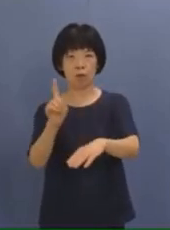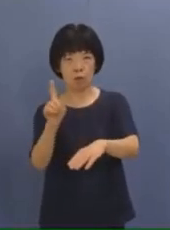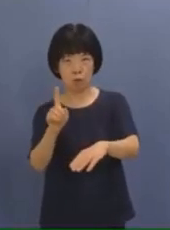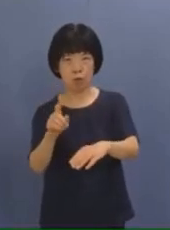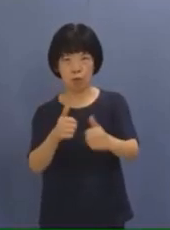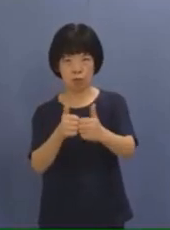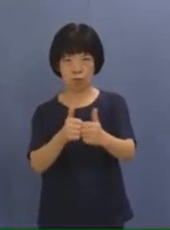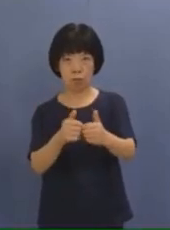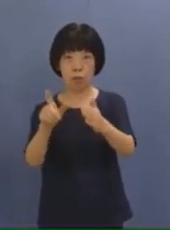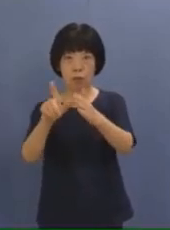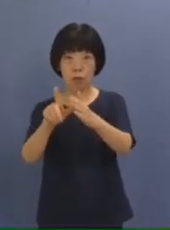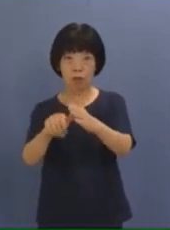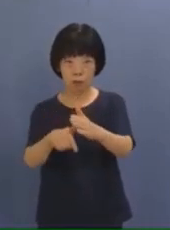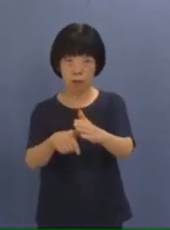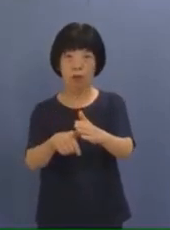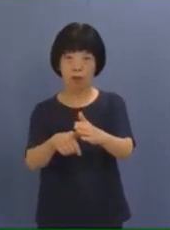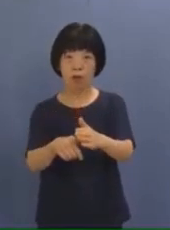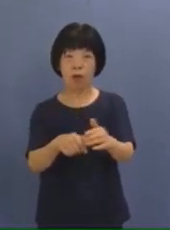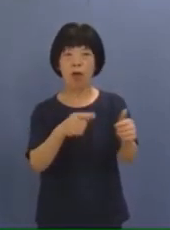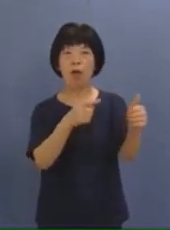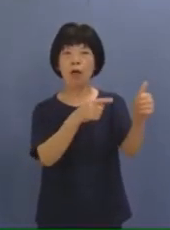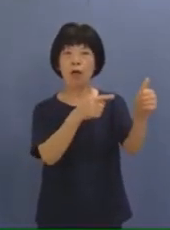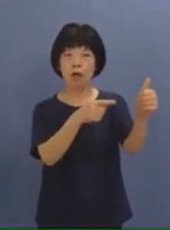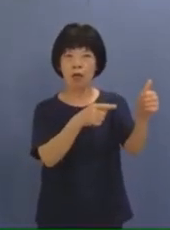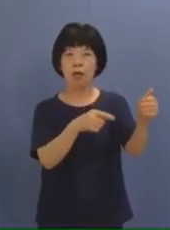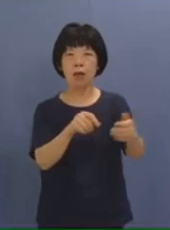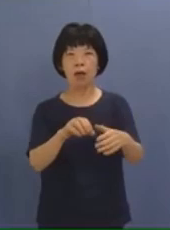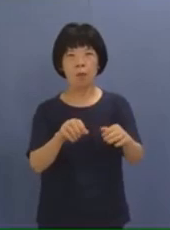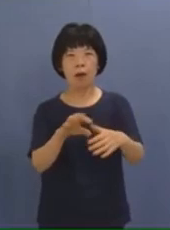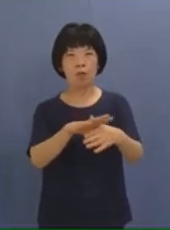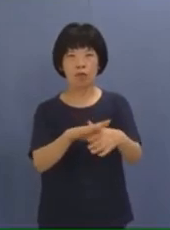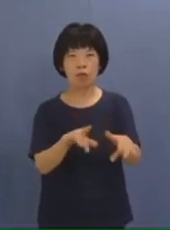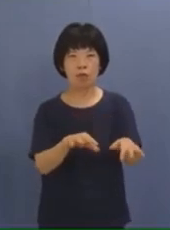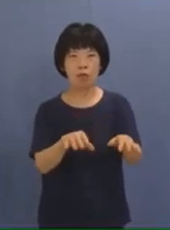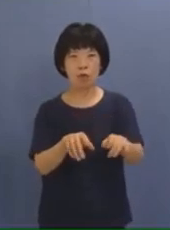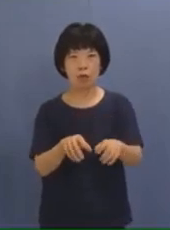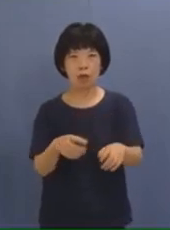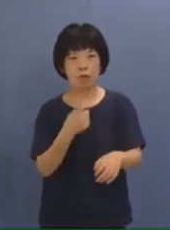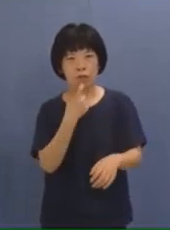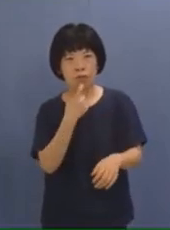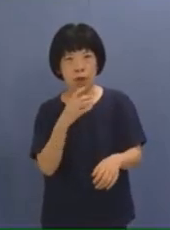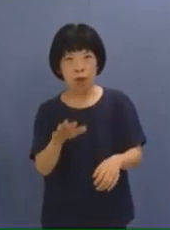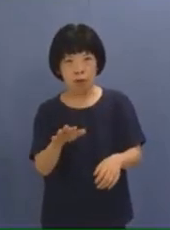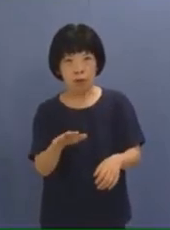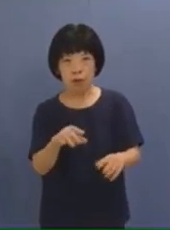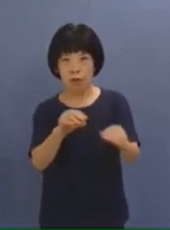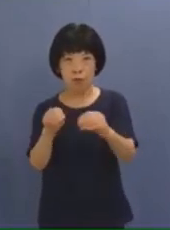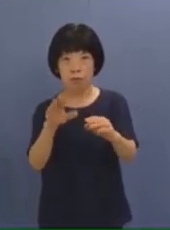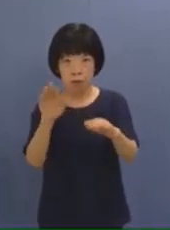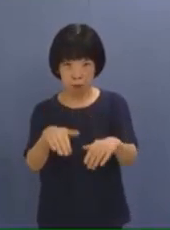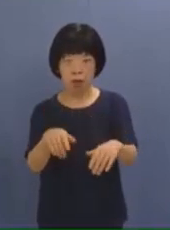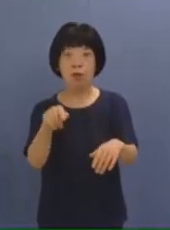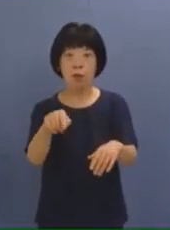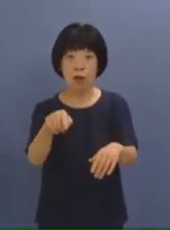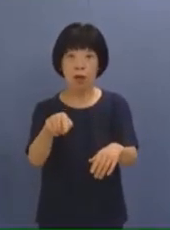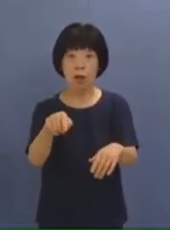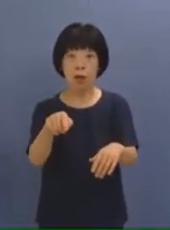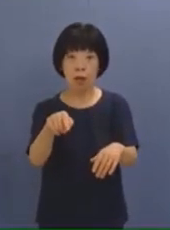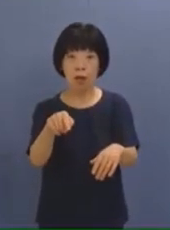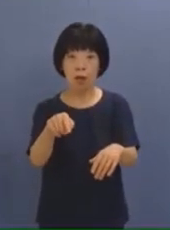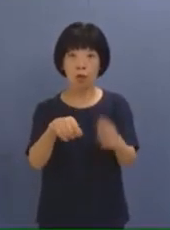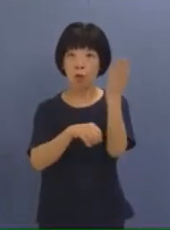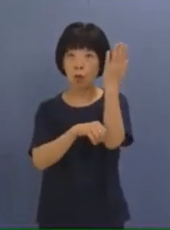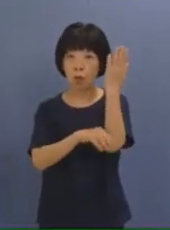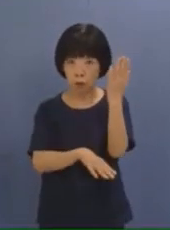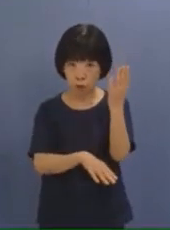したらその県民局長の可能性があるという意見があったとのことですが、それがなんかどういったことに基づいてとか、ま